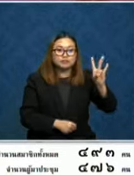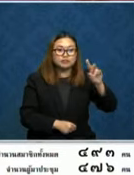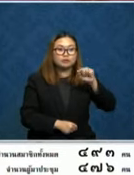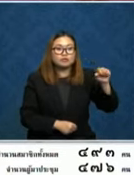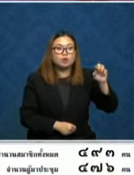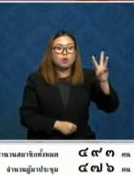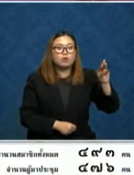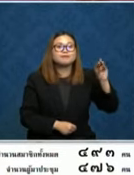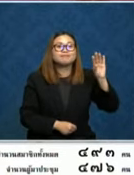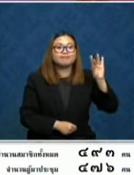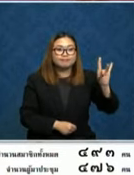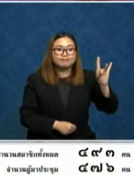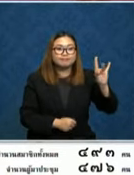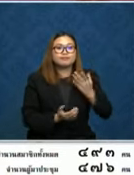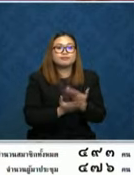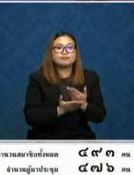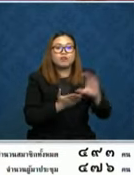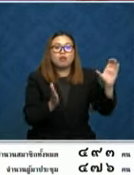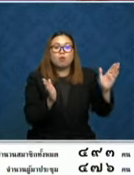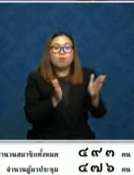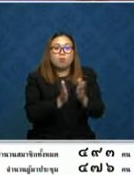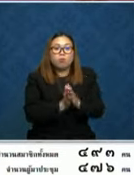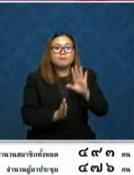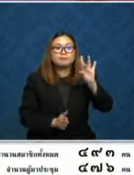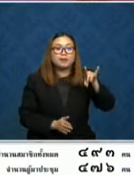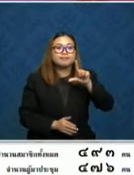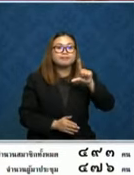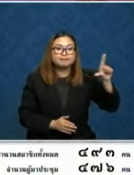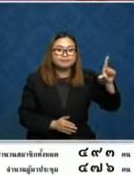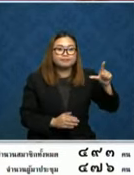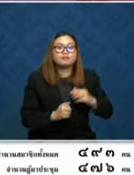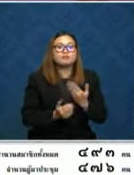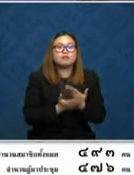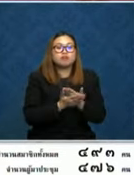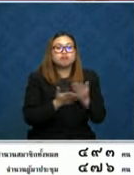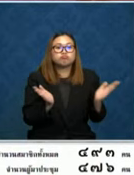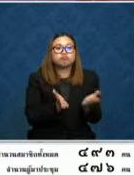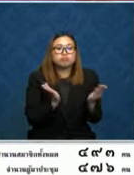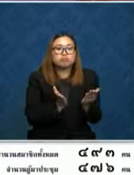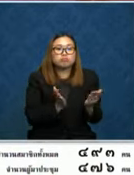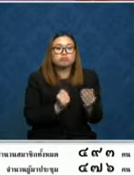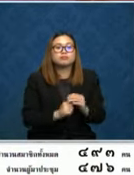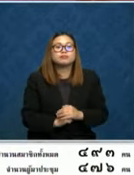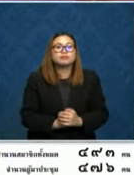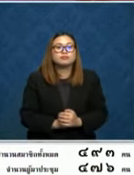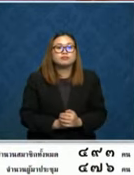าณ 8,000 ล้านก็รวมแล้วที่คาดว่าจะอุดหนุนเนี่ยนะครับก็จะประมาณ